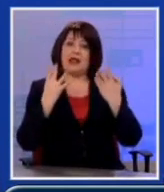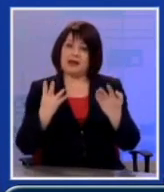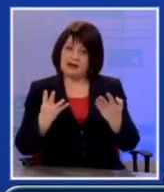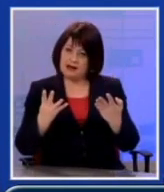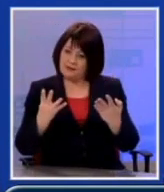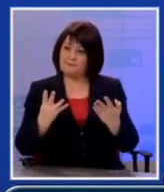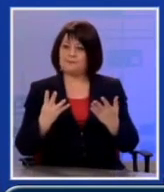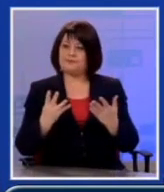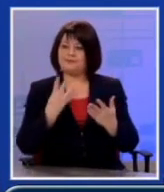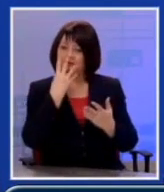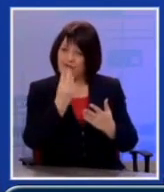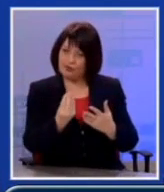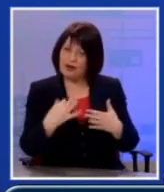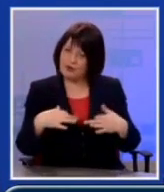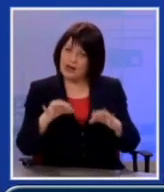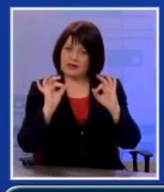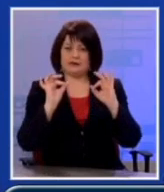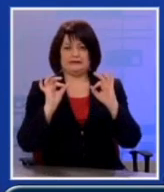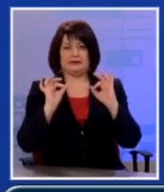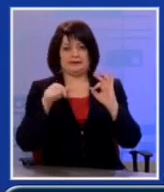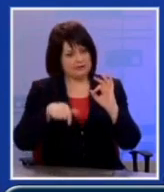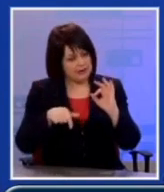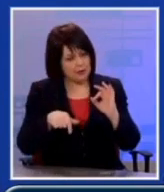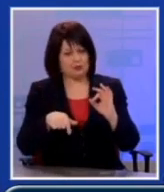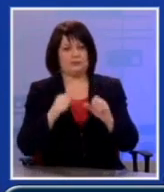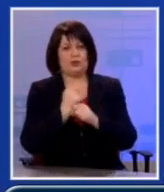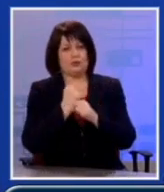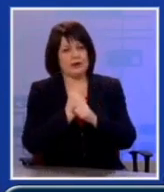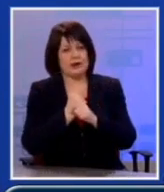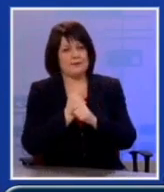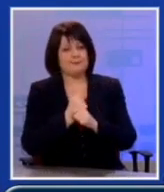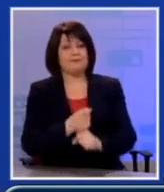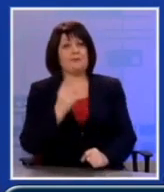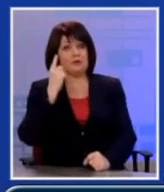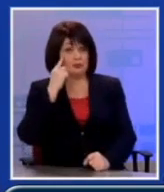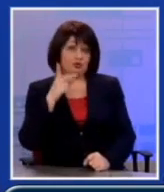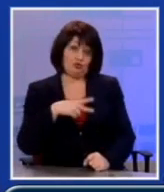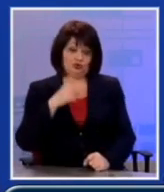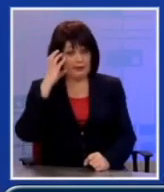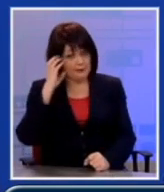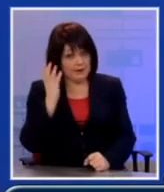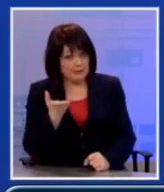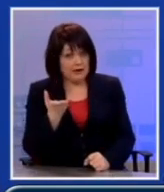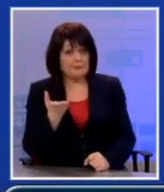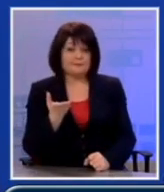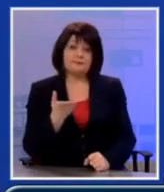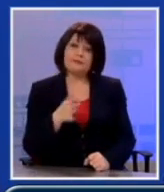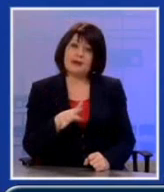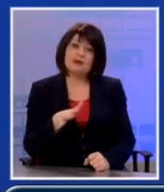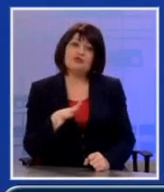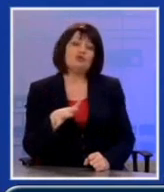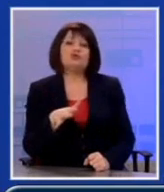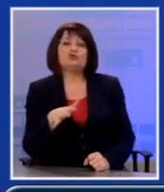του Φεβρουαρίου του 2015. Και αν δεν κάνω λάθος, είναι ίσως από